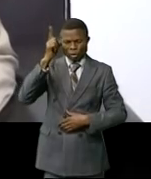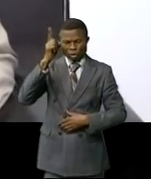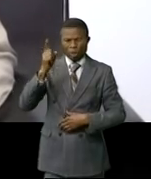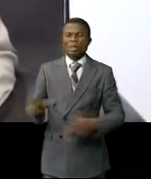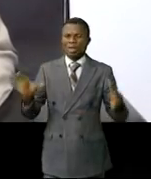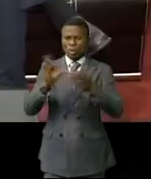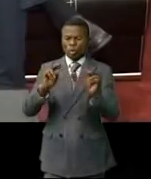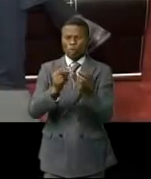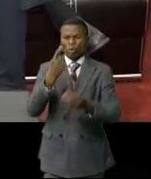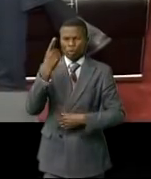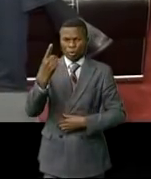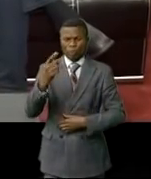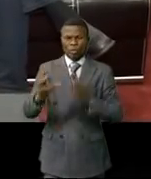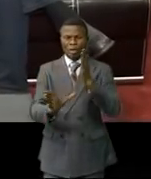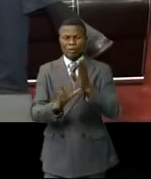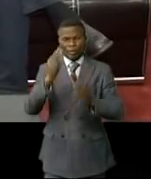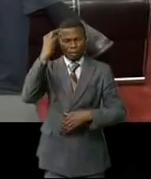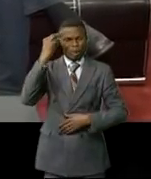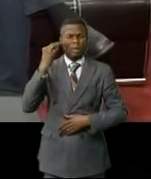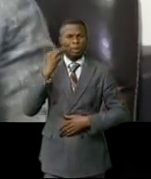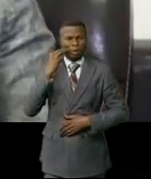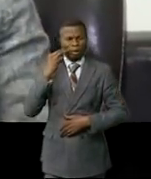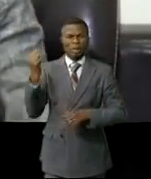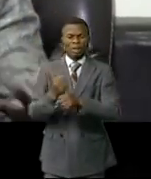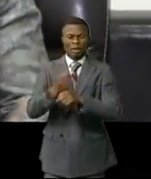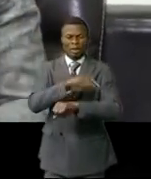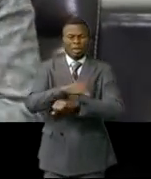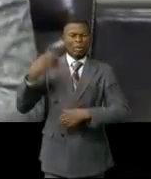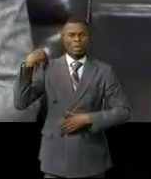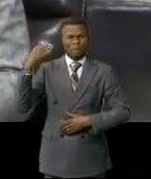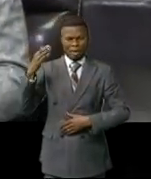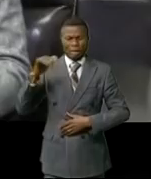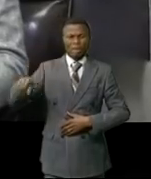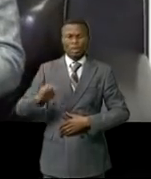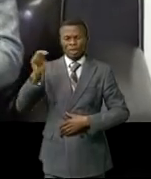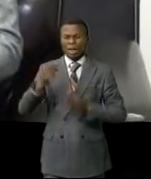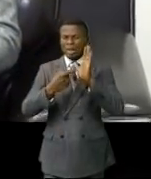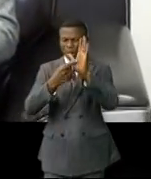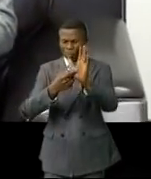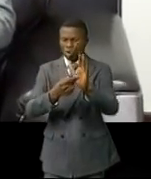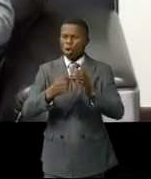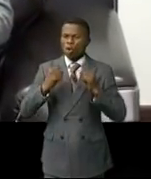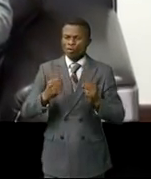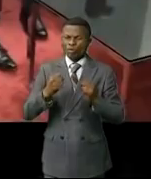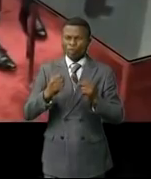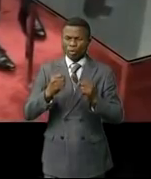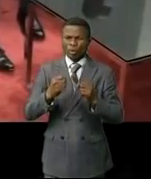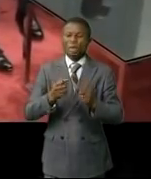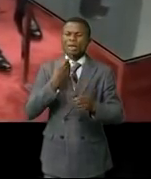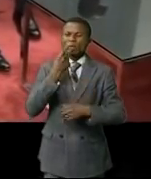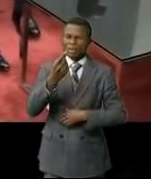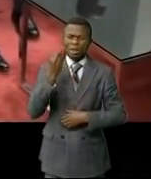solidifier cette option, c'est le vice-premier ministre, ministre de la fonction publique Jean-Pierre Liaou, qui s'est montré pour emprunter le mot